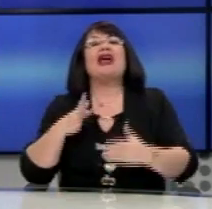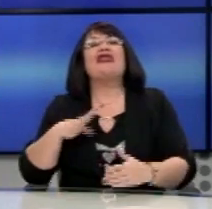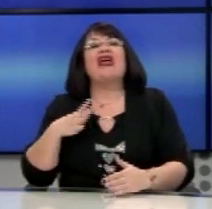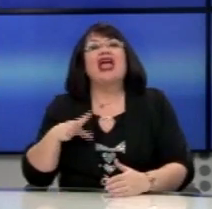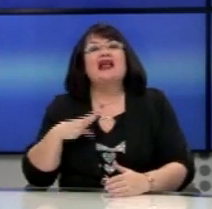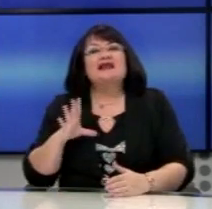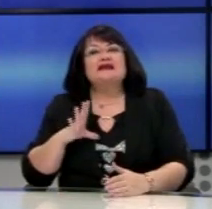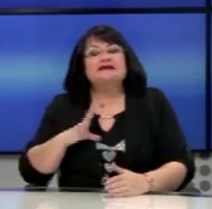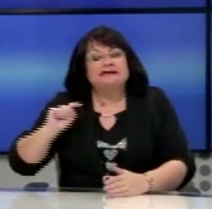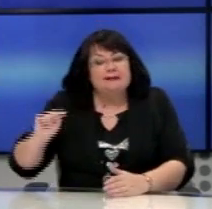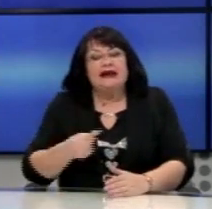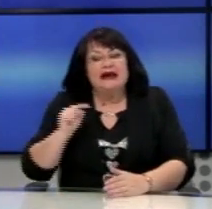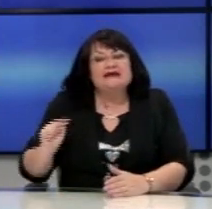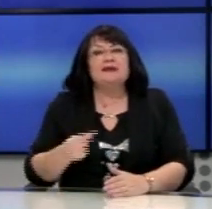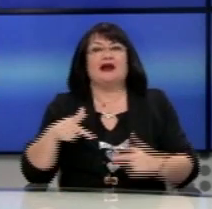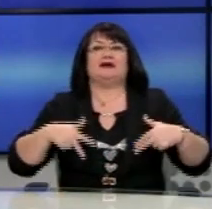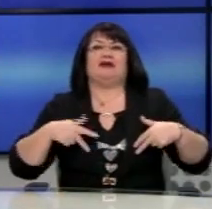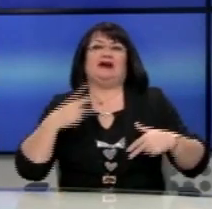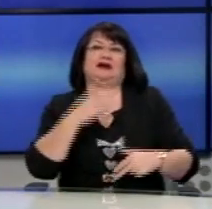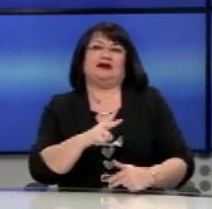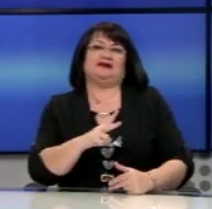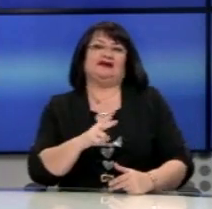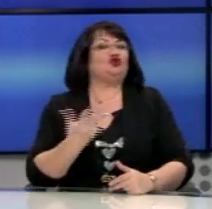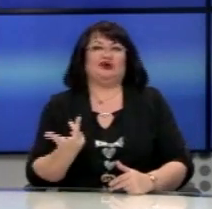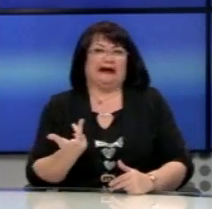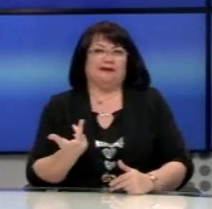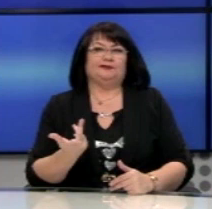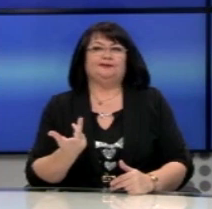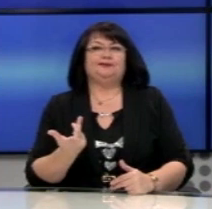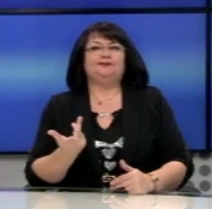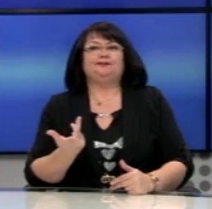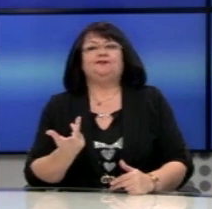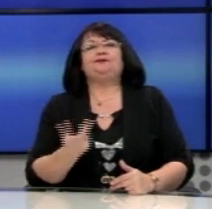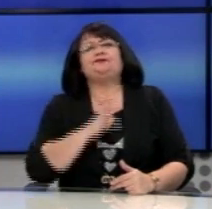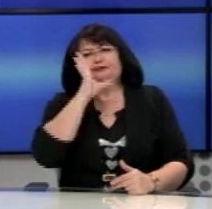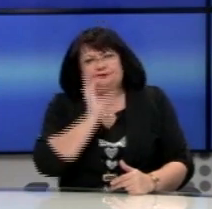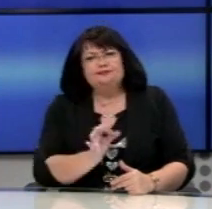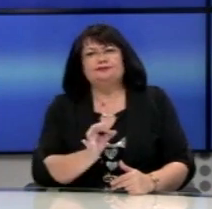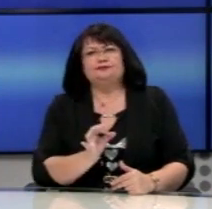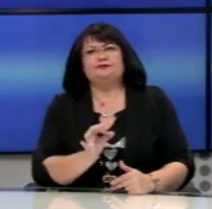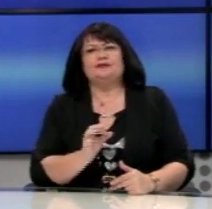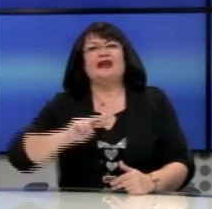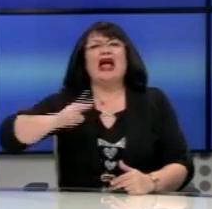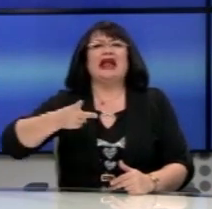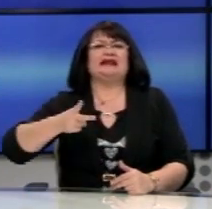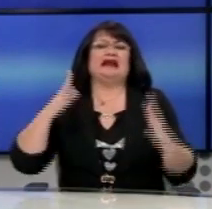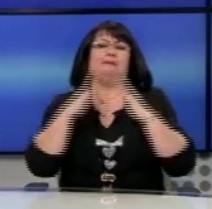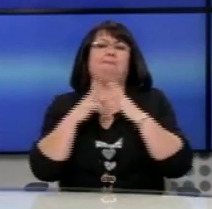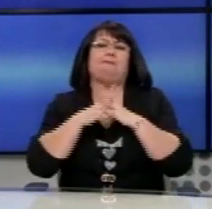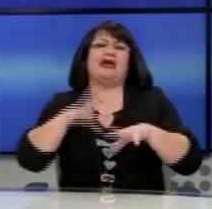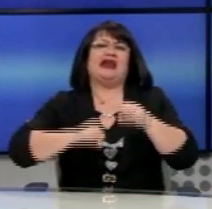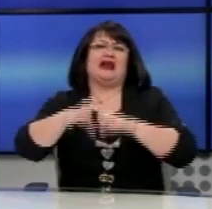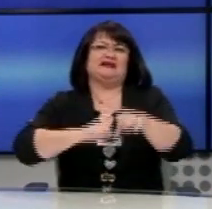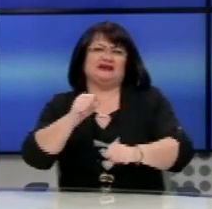τώρα ενοχλεί την κυβέρνησή σας, αλλά και κάθε κυβέρνηση. Το γνήσιο αντιιμπεριαλιστικό περιεχόμενο